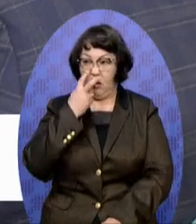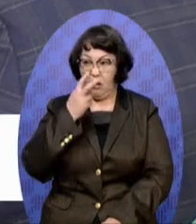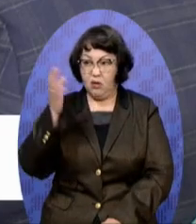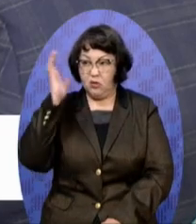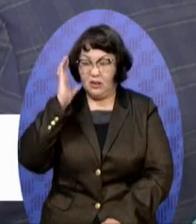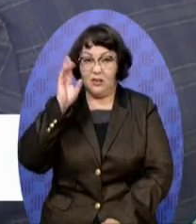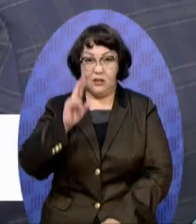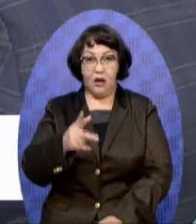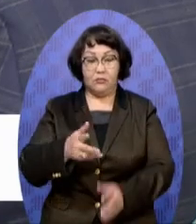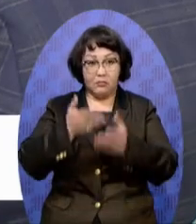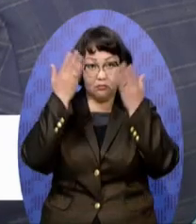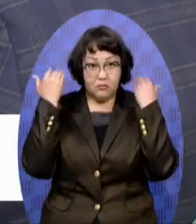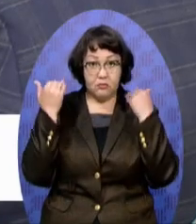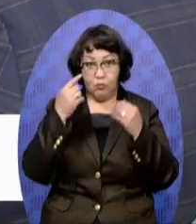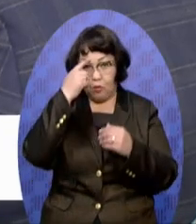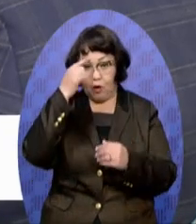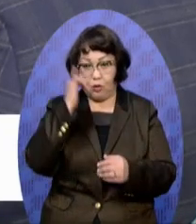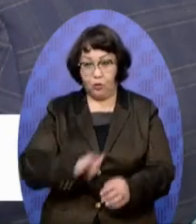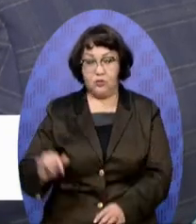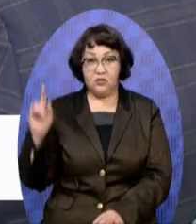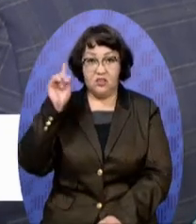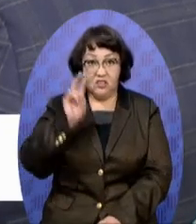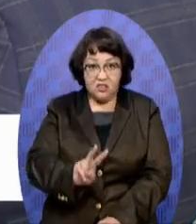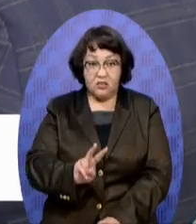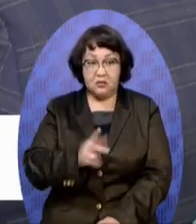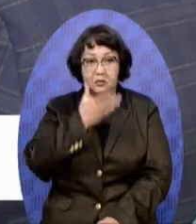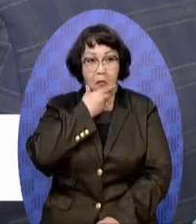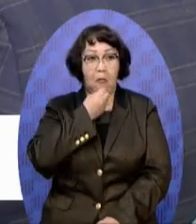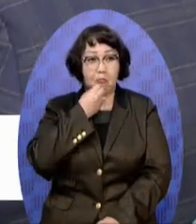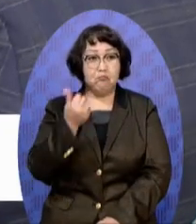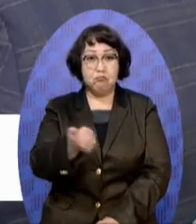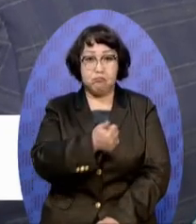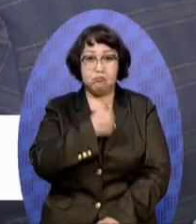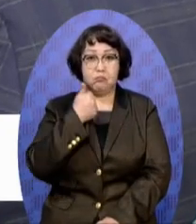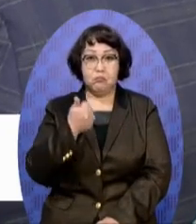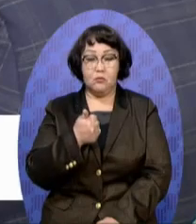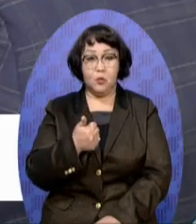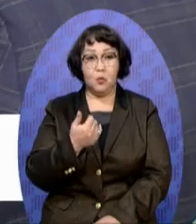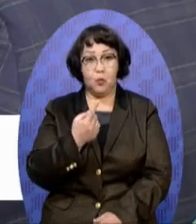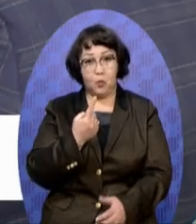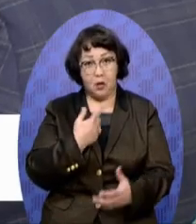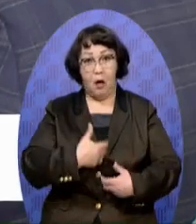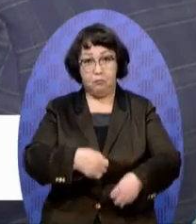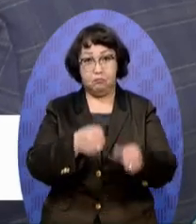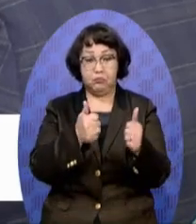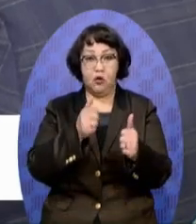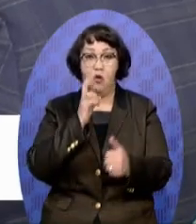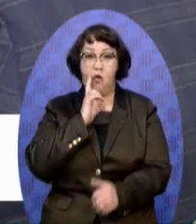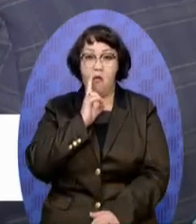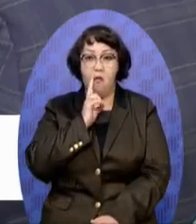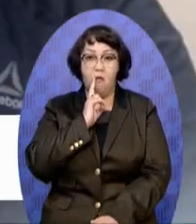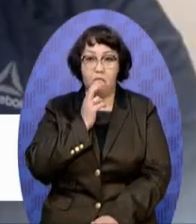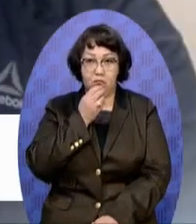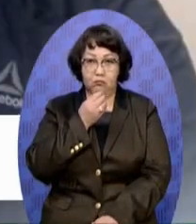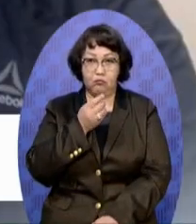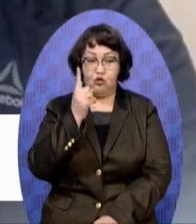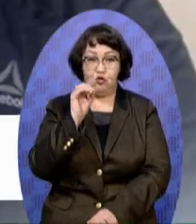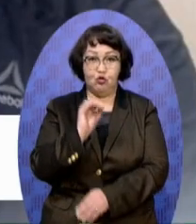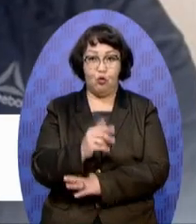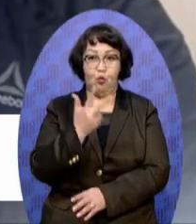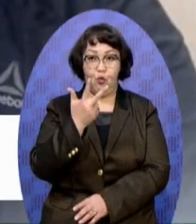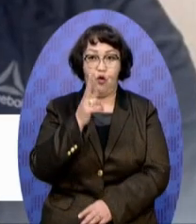ингээ нөхцөл байдалтай ингээ тулгарсан чинь их ямар ч байсан аюу сайхан газар өгтөж хүлээж авсан. Хоол ундны хувьд ч ихсэн. Өдрийн